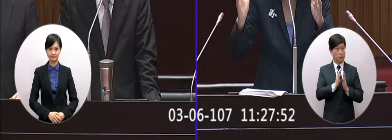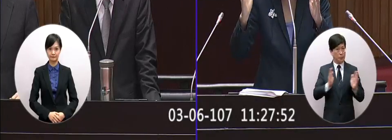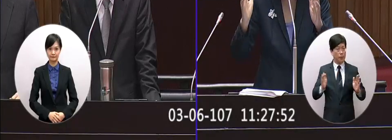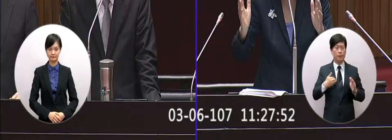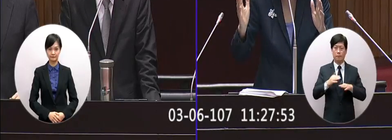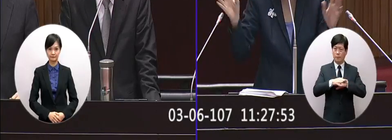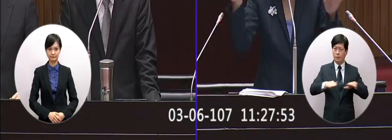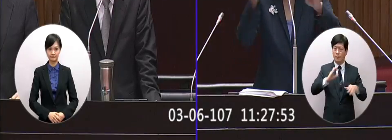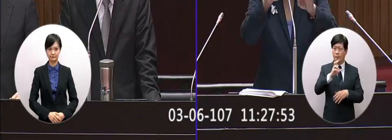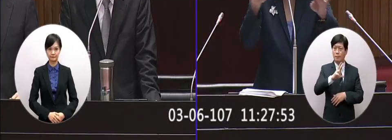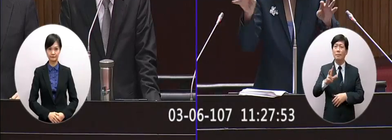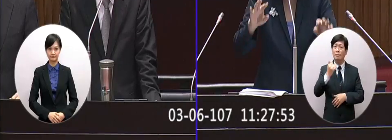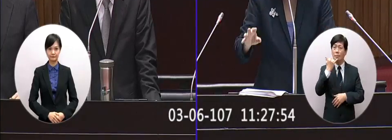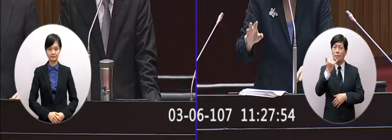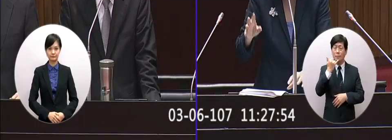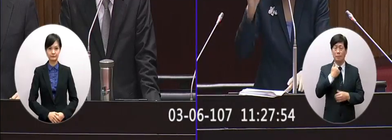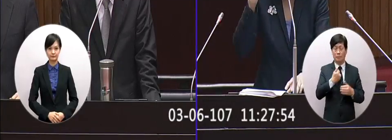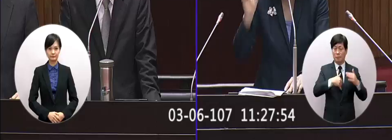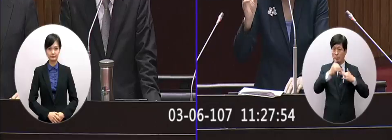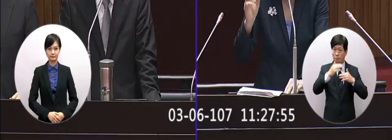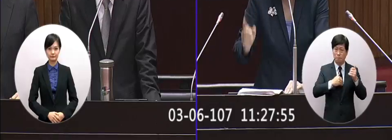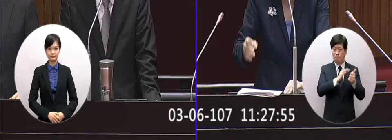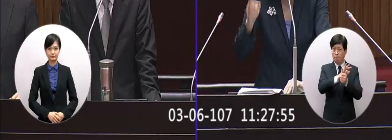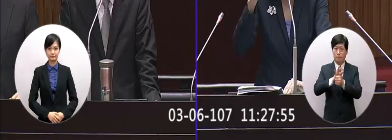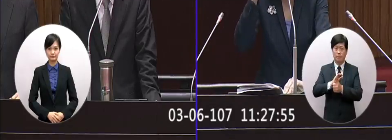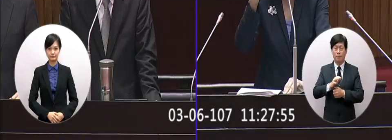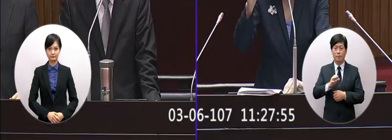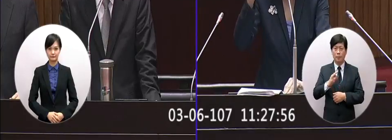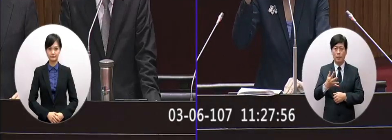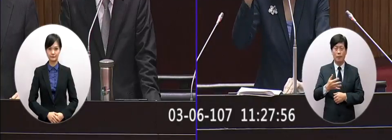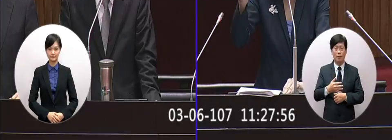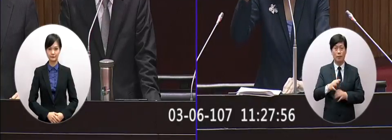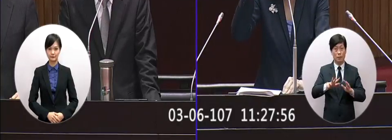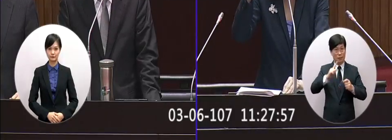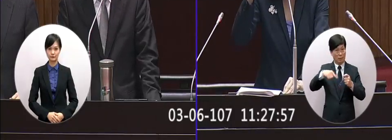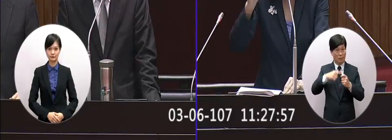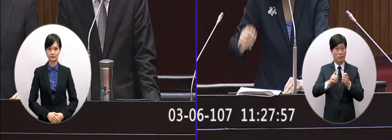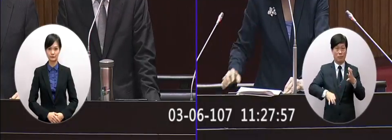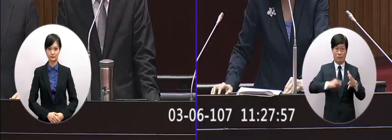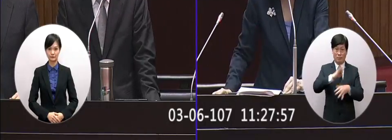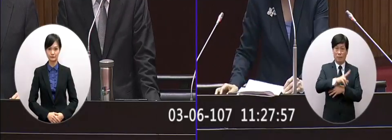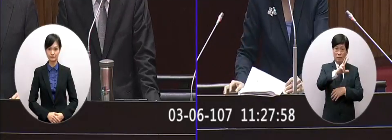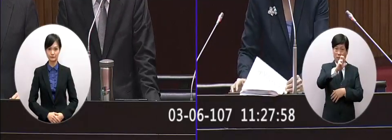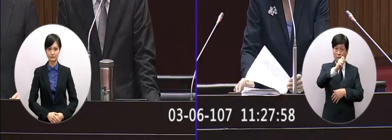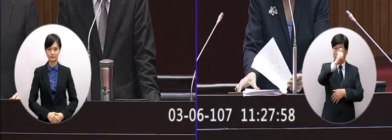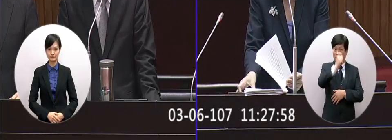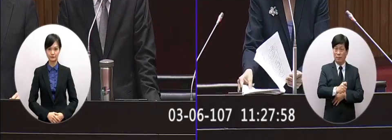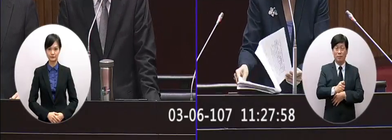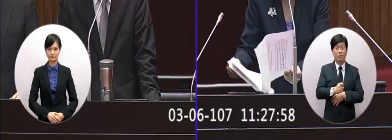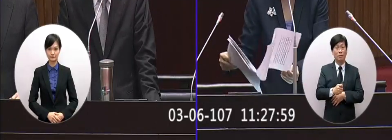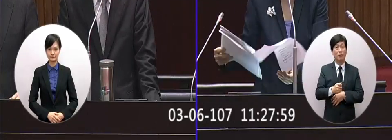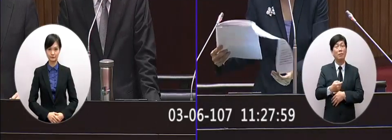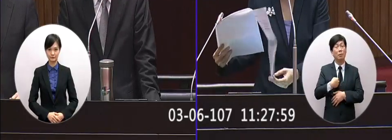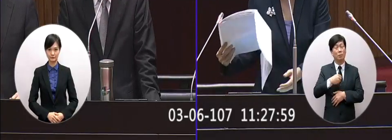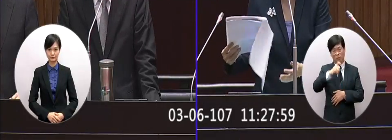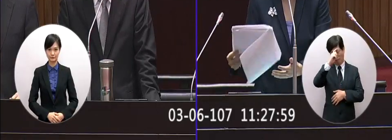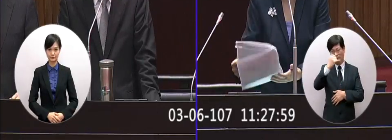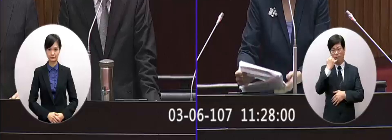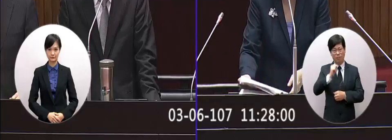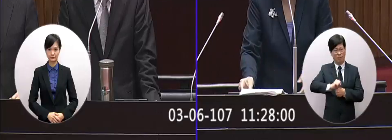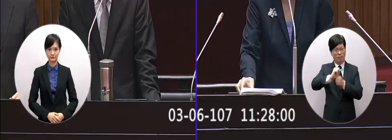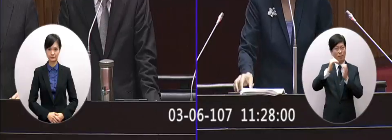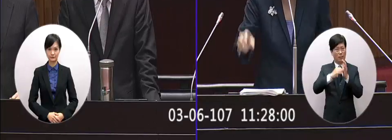更安全的方式可以造成彼此，为什么？因为你看我们今年的投资只有75亿，然后呢我们希望能够达